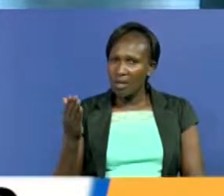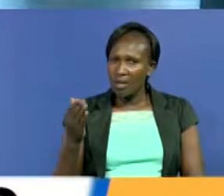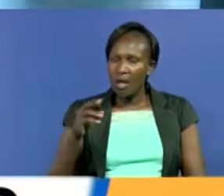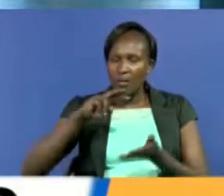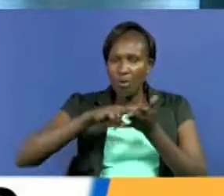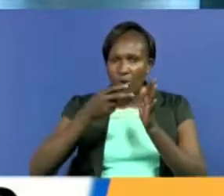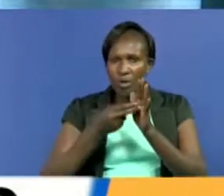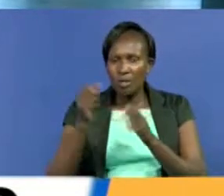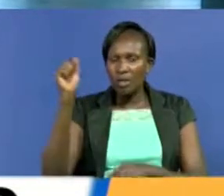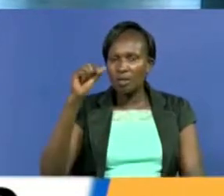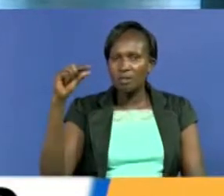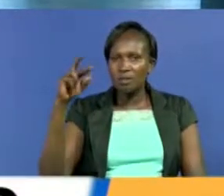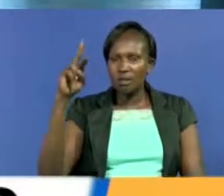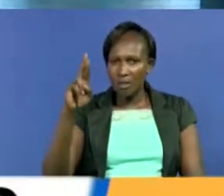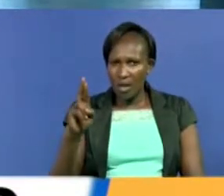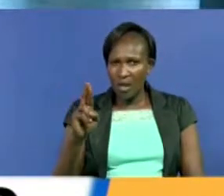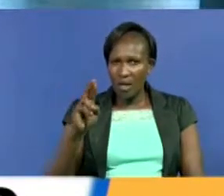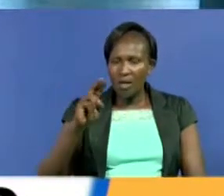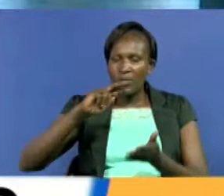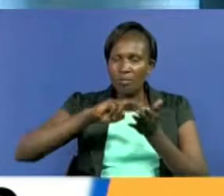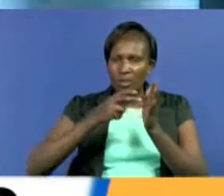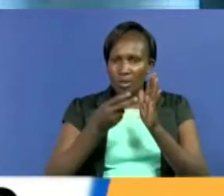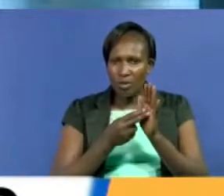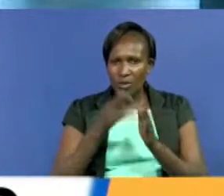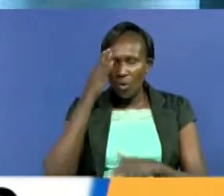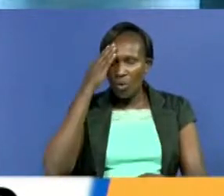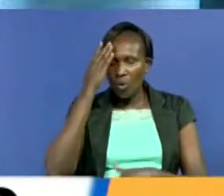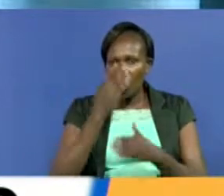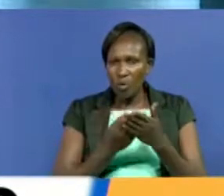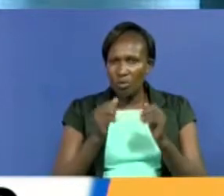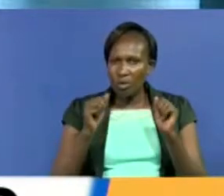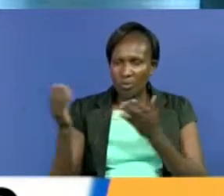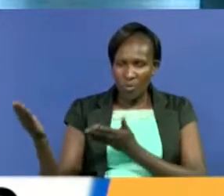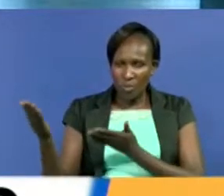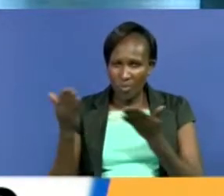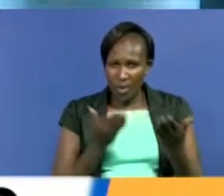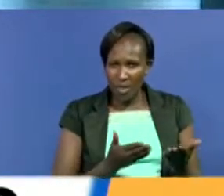wa SGR. Mradi huo wa SGR kama unavyofahamu umewezwa kuletwa ili